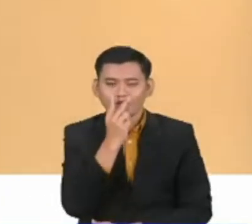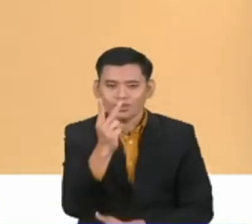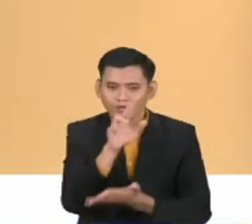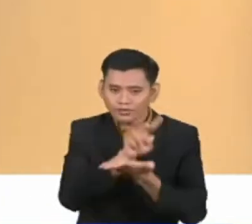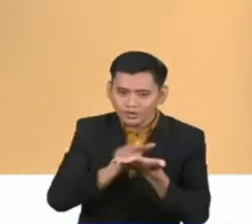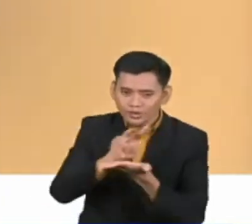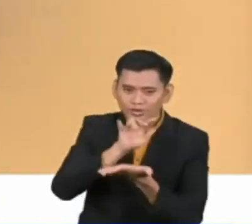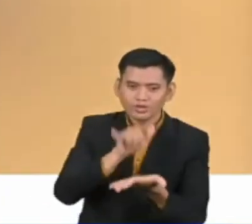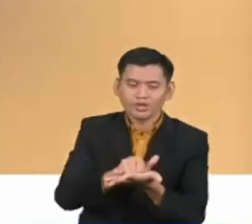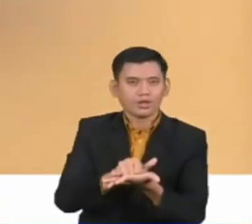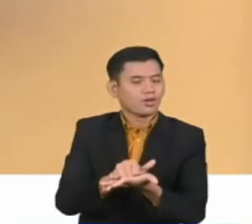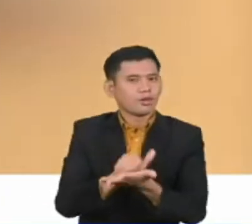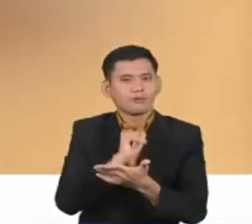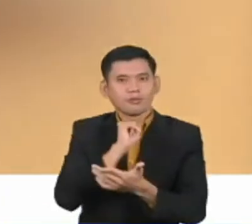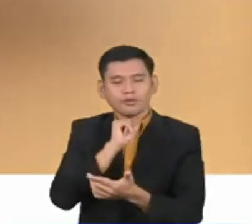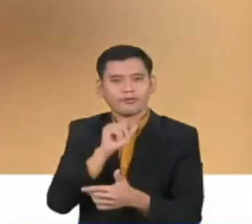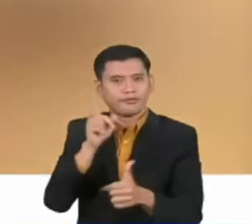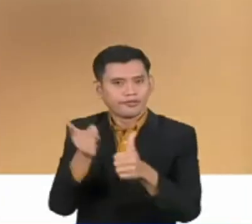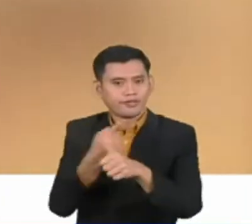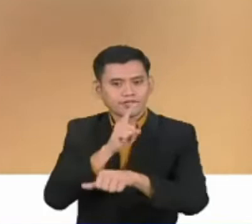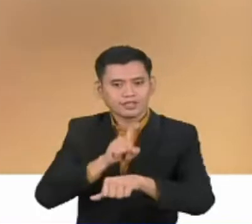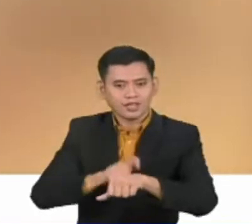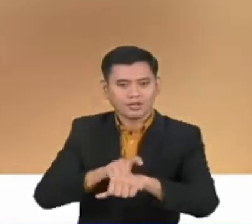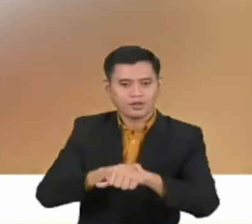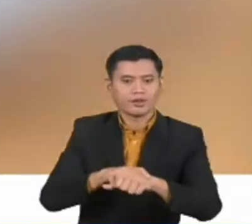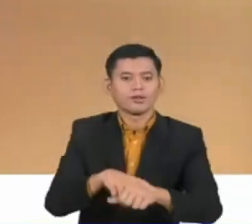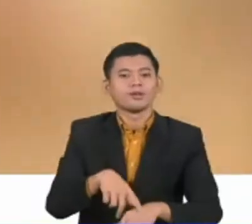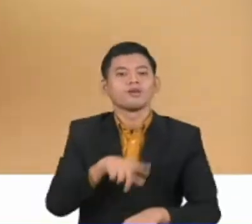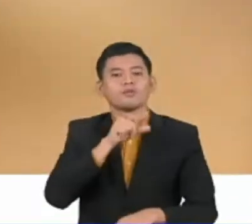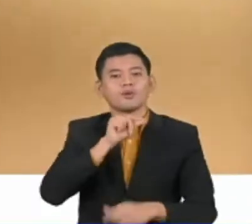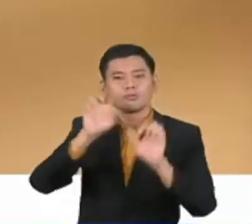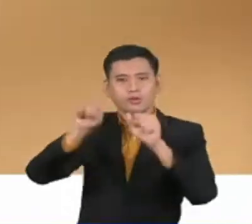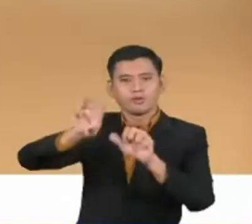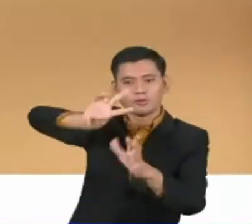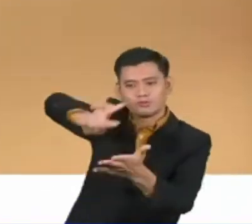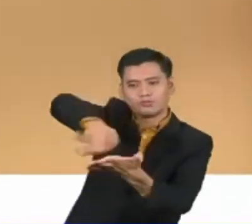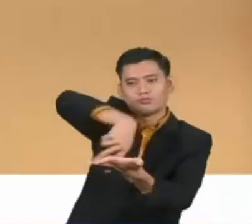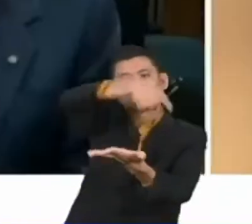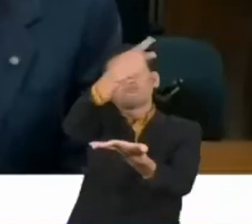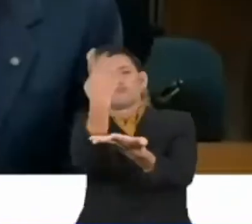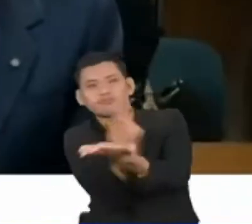berpendapat ini bukan kali pertama merpati berkenaan berbuat aksi sedemikian.